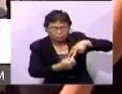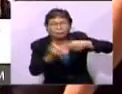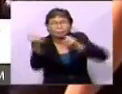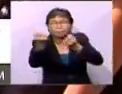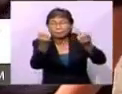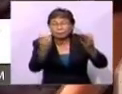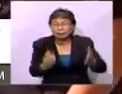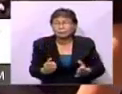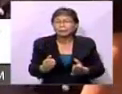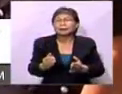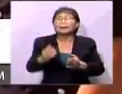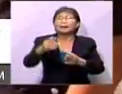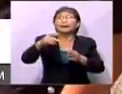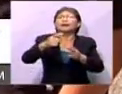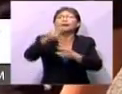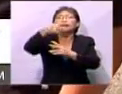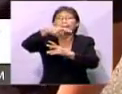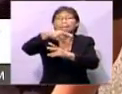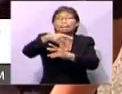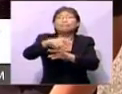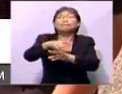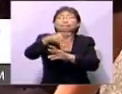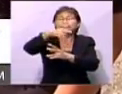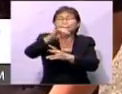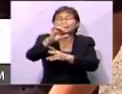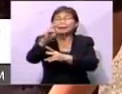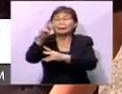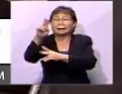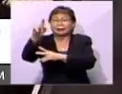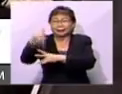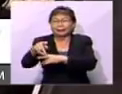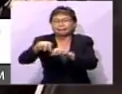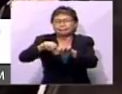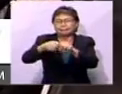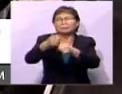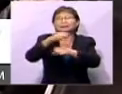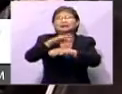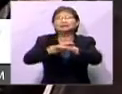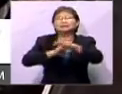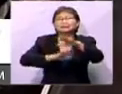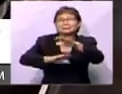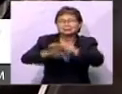the international organizations, daripada